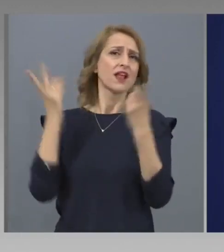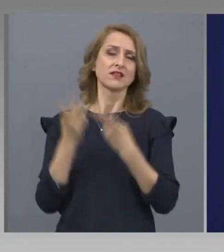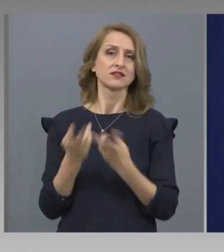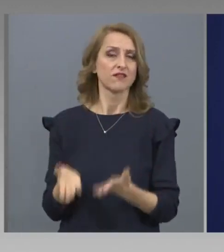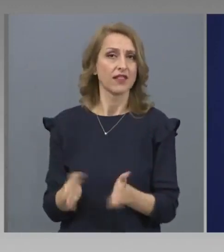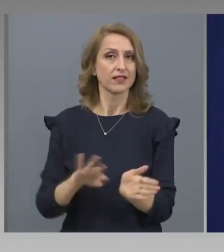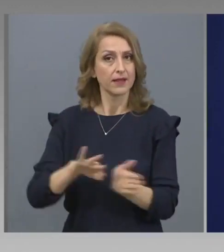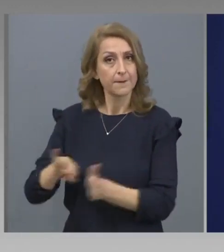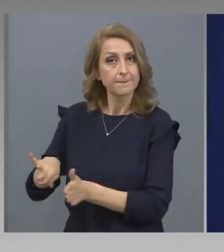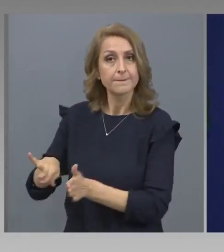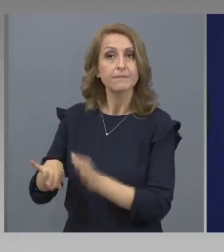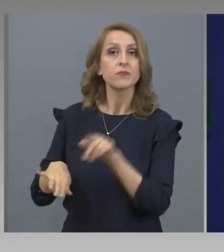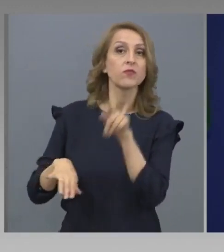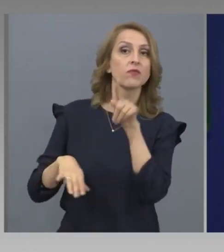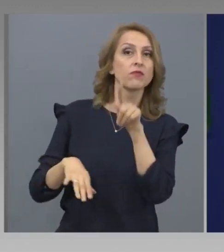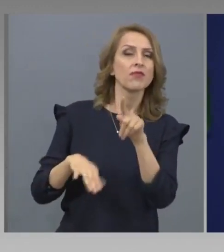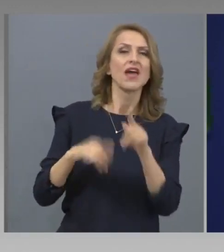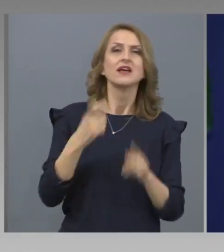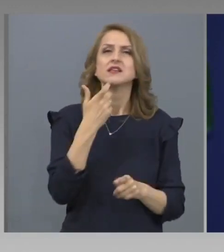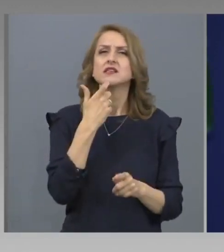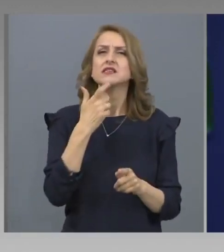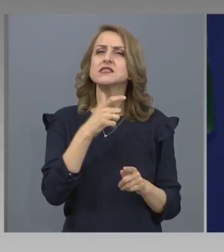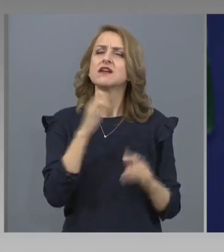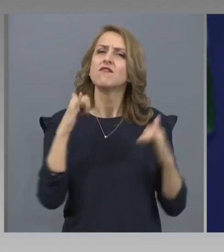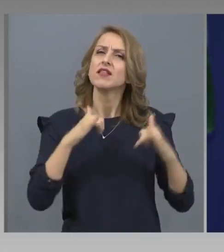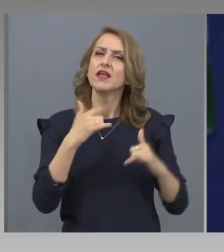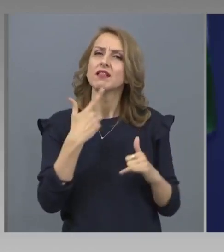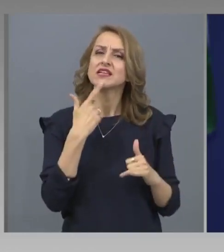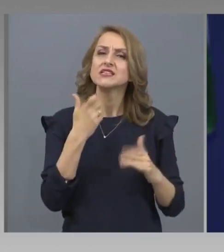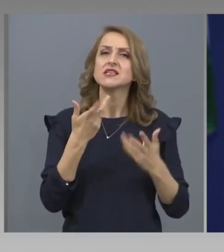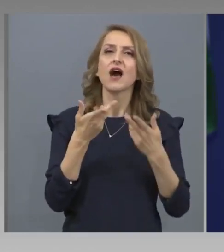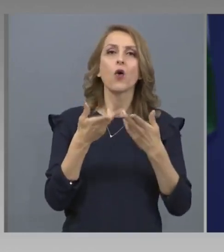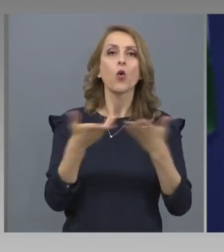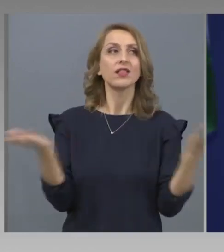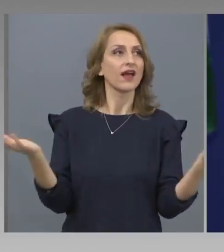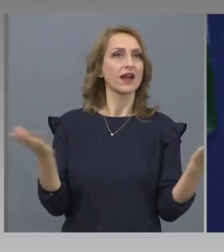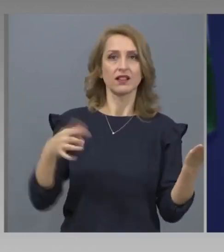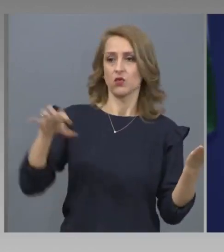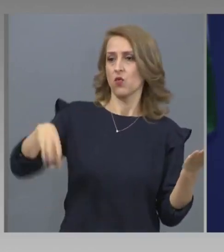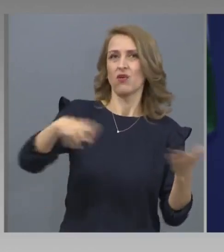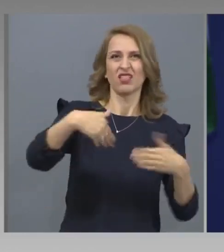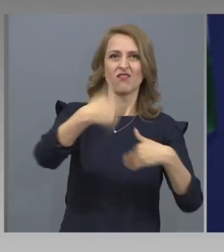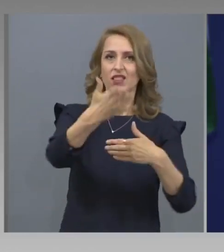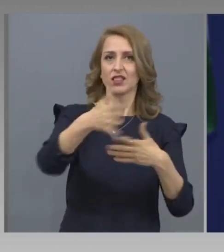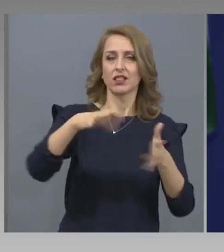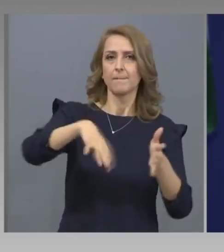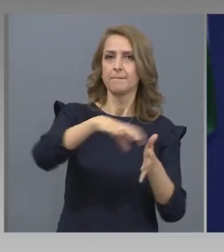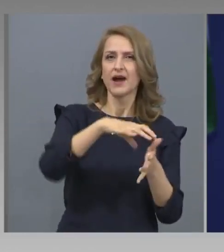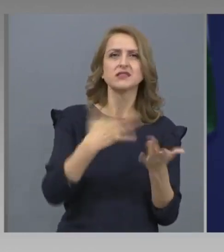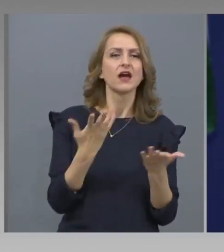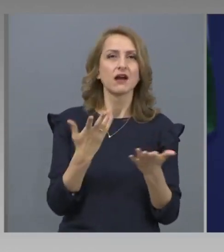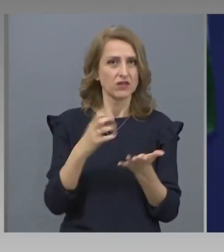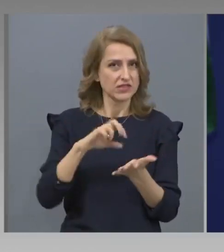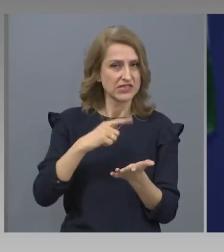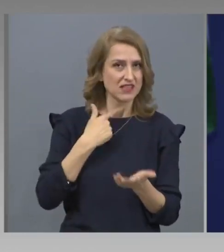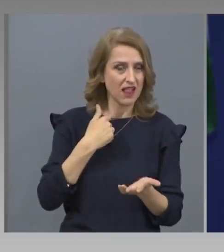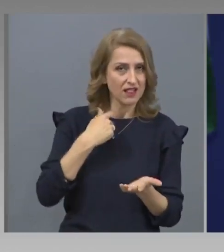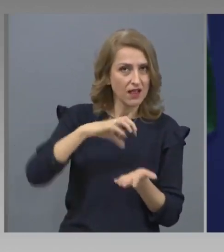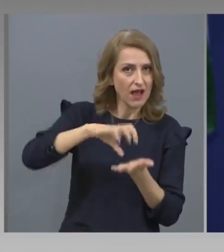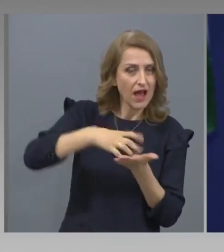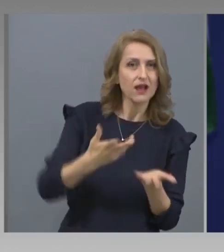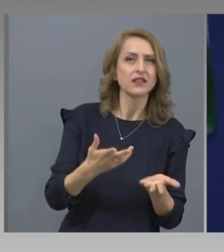уточнение за заведенията на открито? За кои става дума? Съдкарници, бистра, малки ресторанти? Защото има